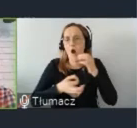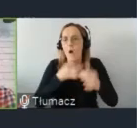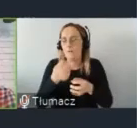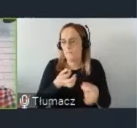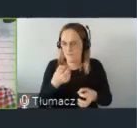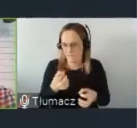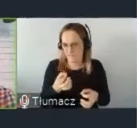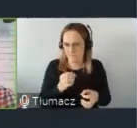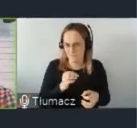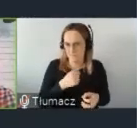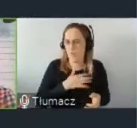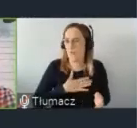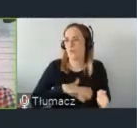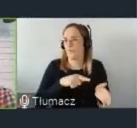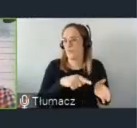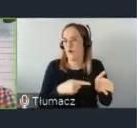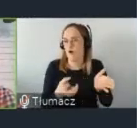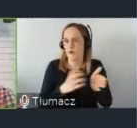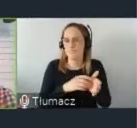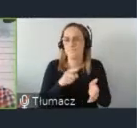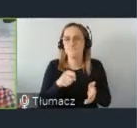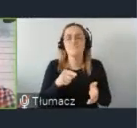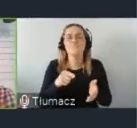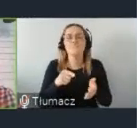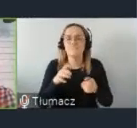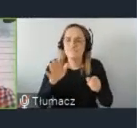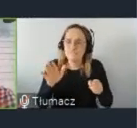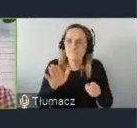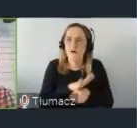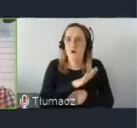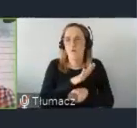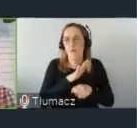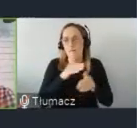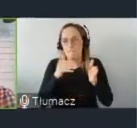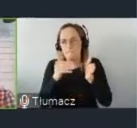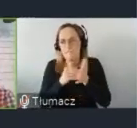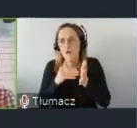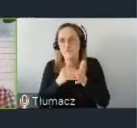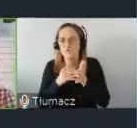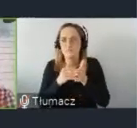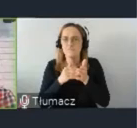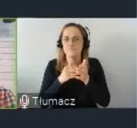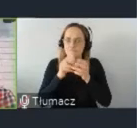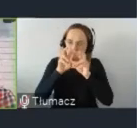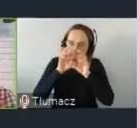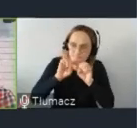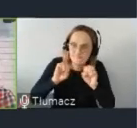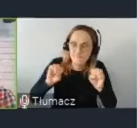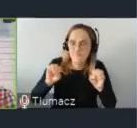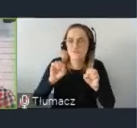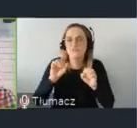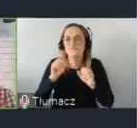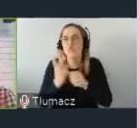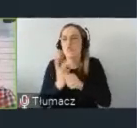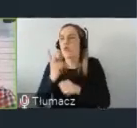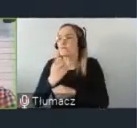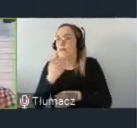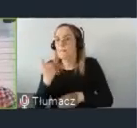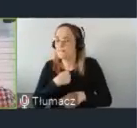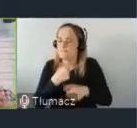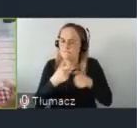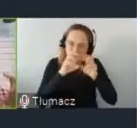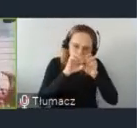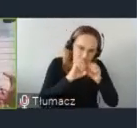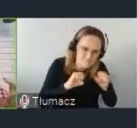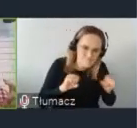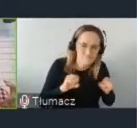aplikację, bo ona spełnia tą potrzebę zaglądania tam, gdzie coś jest niedostępne. Tutaj na zdjęciu akurat widzicie smartfon,